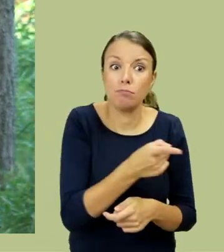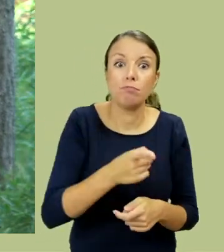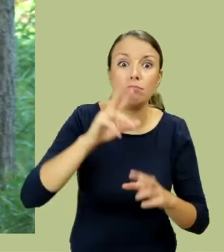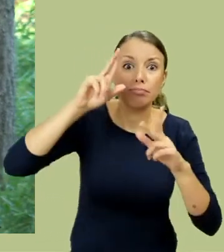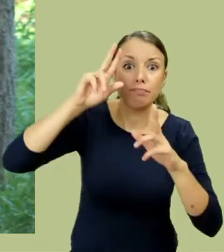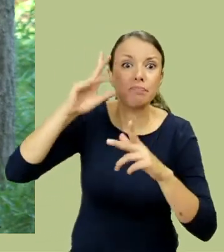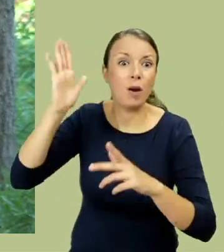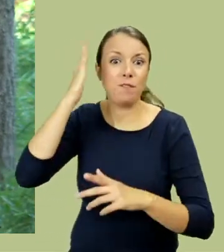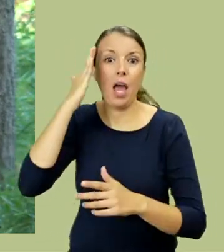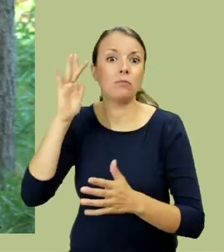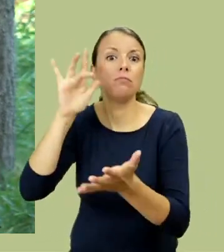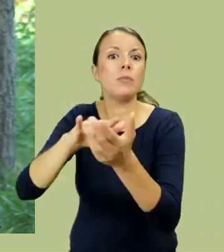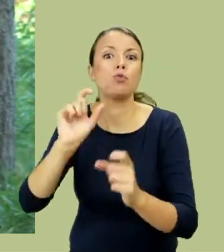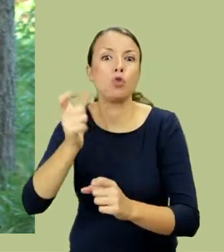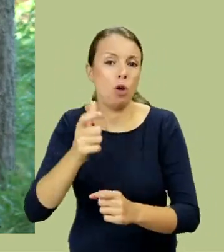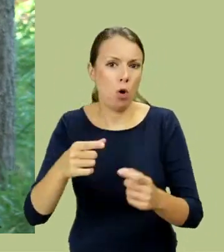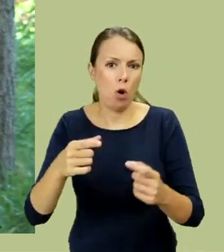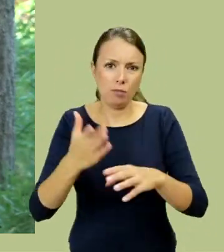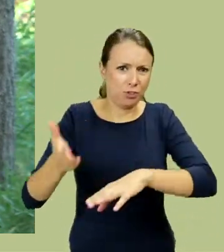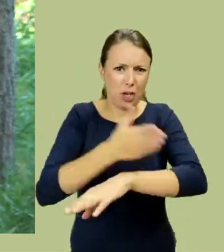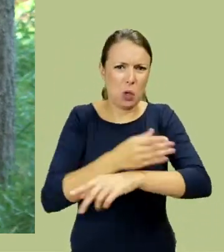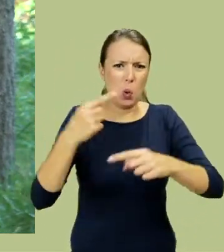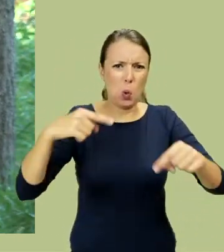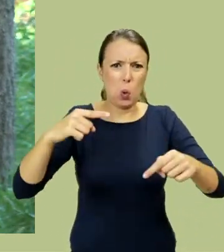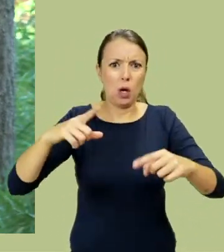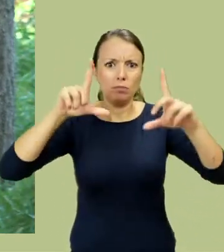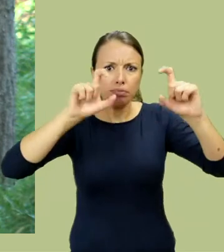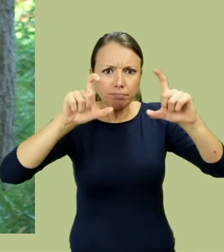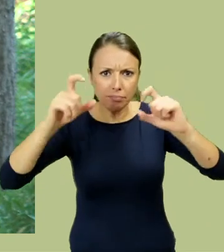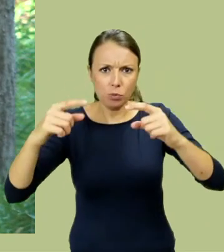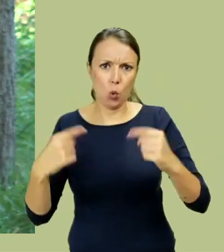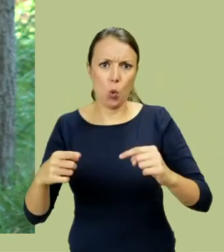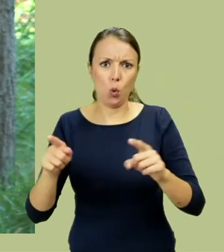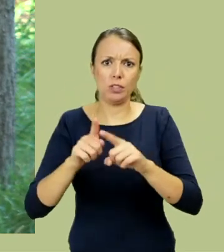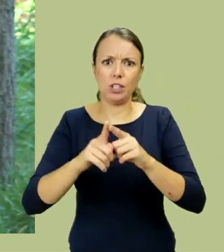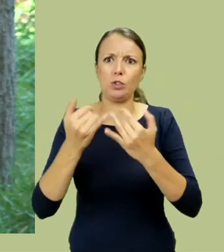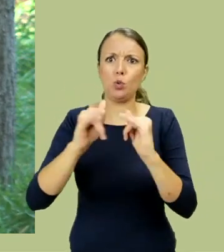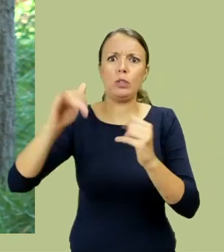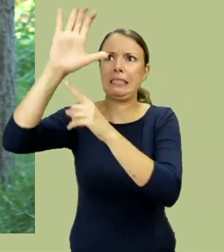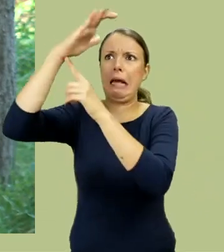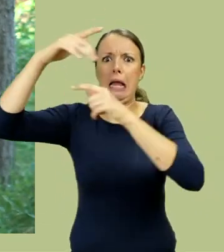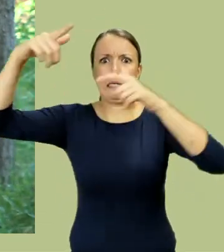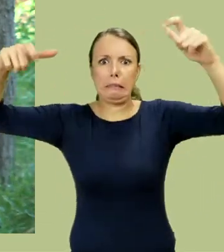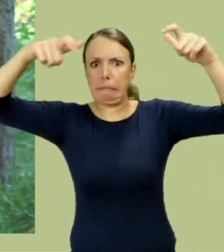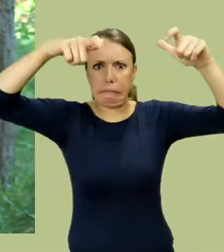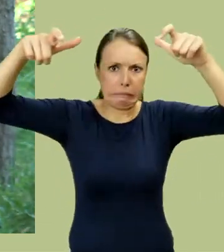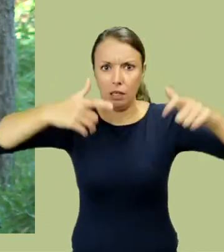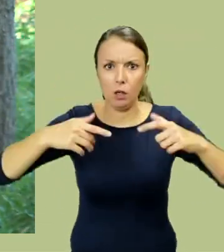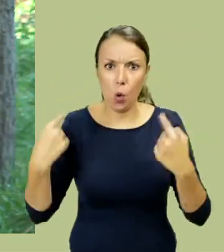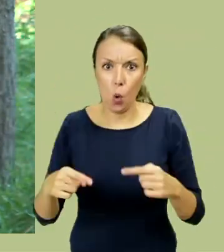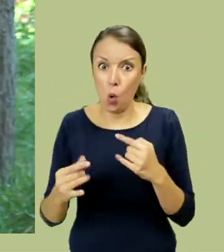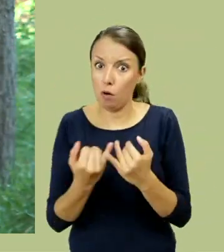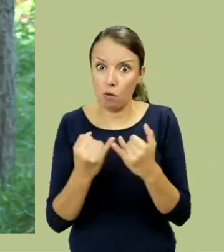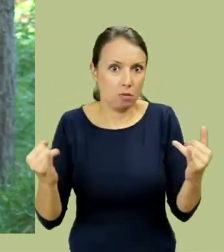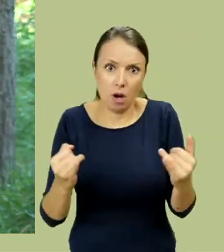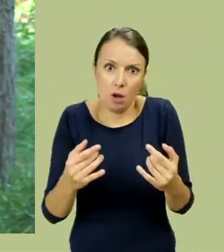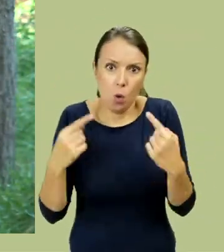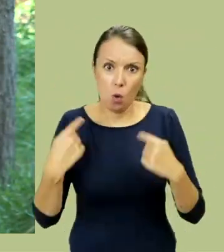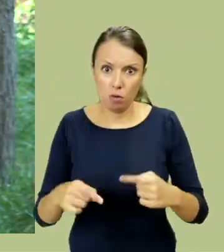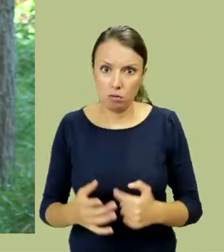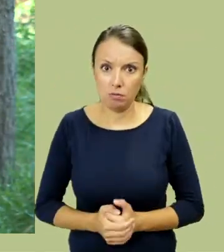No wtedy nie było zdjęć satelitarnych, nie było komórek, nie było żadnych takich udogodnień, tym wszystkim. I w jednym z wywiadów